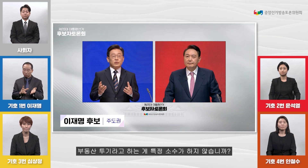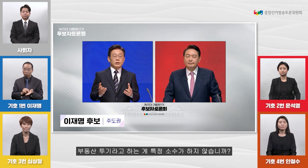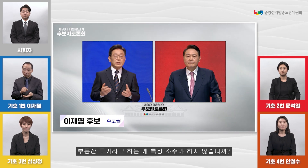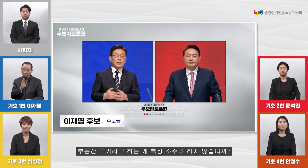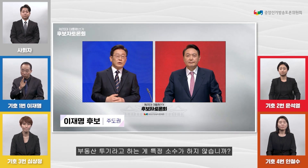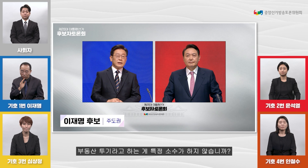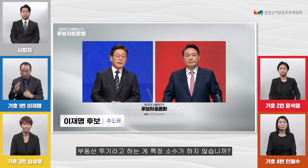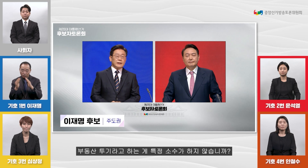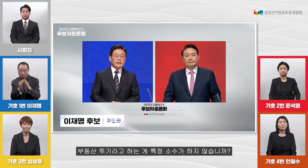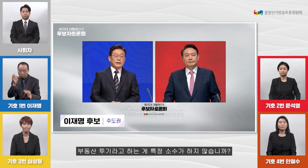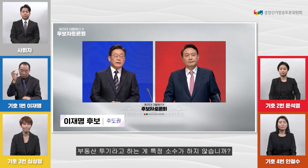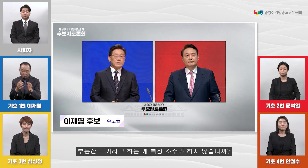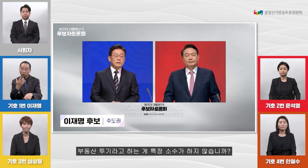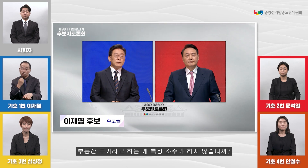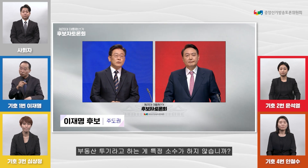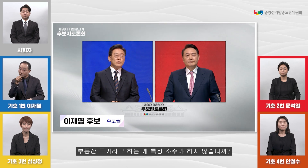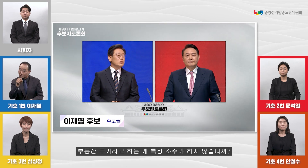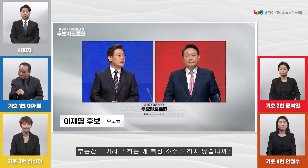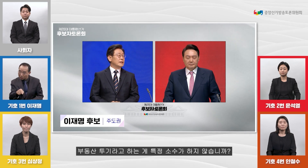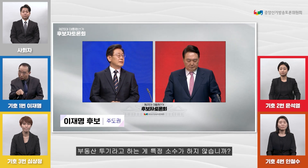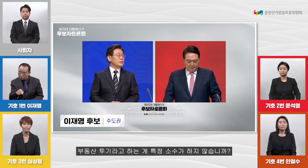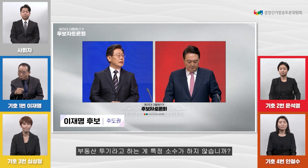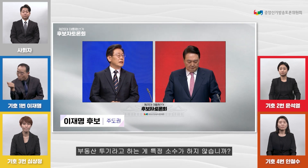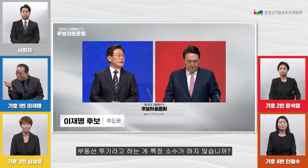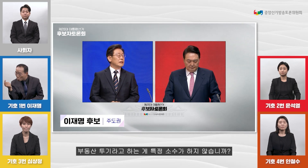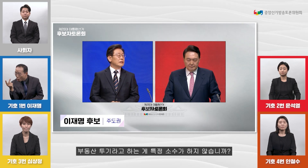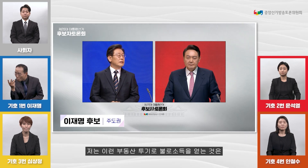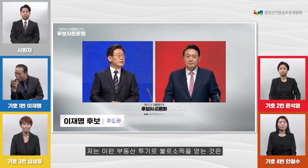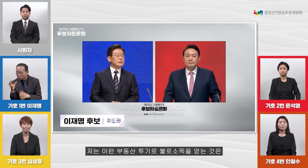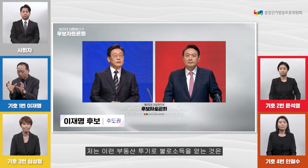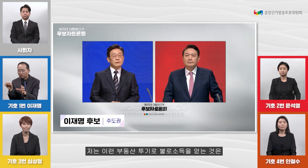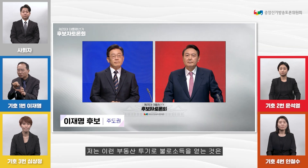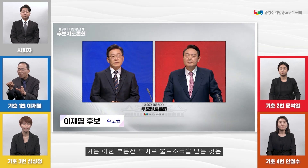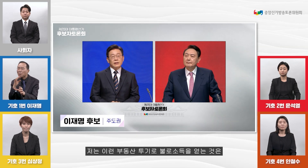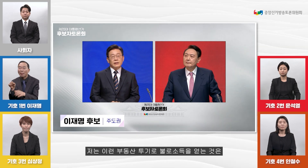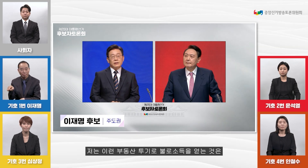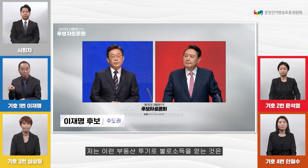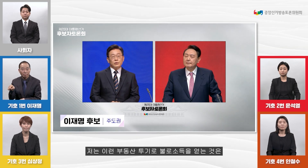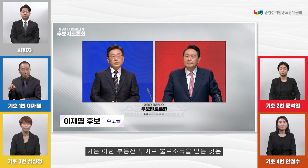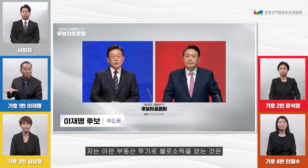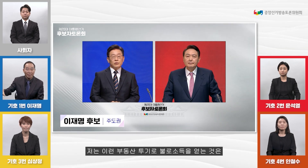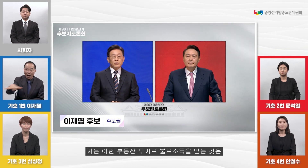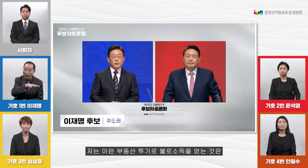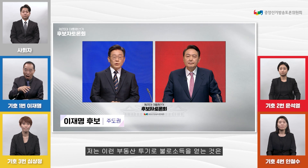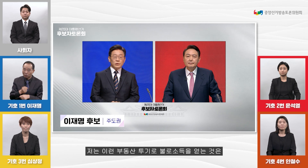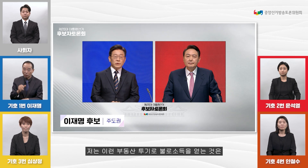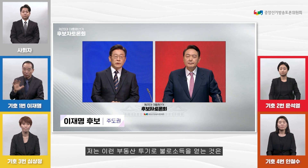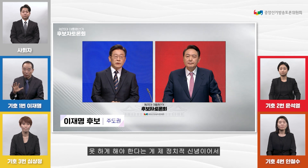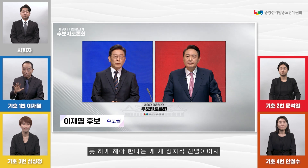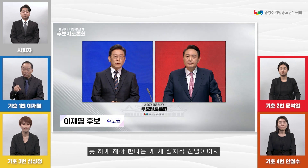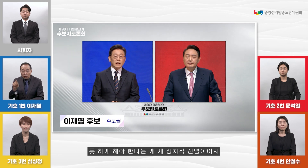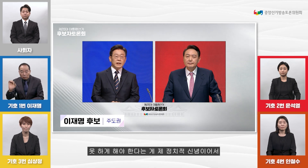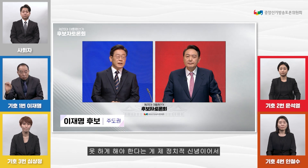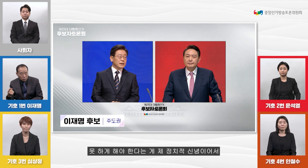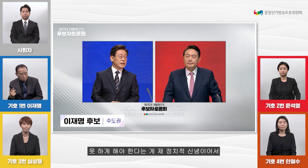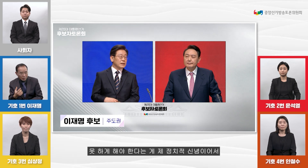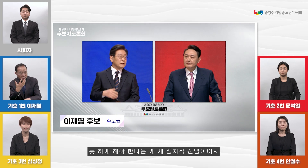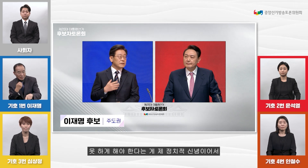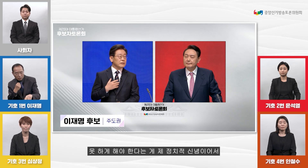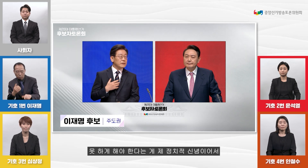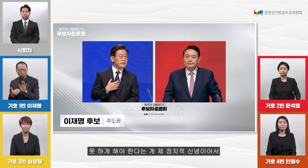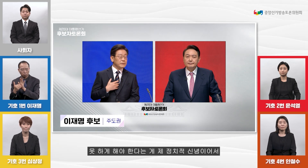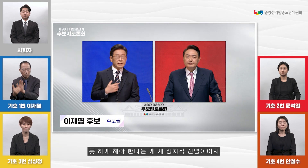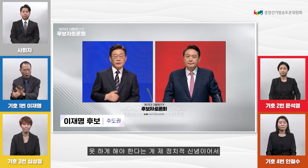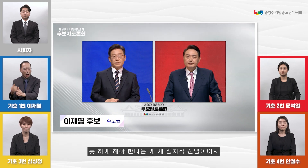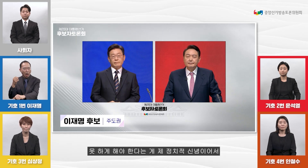부동산 투기라고 하는 게 특정 소수가 하지 않습니까? 저는 이런 부동산 투기로 불로소득 얻는 거 못하게 해야 된다는 게 제